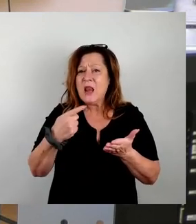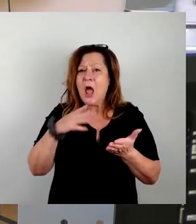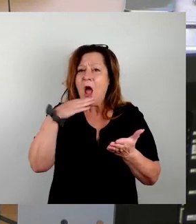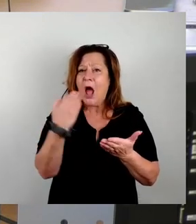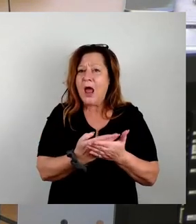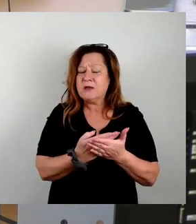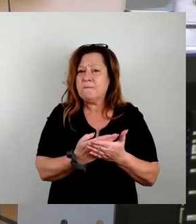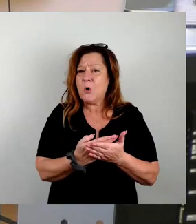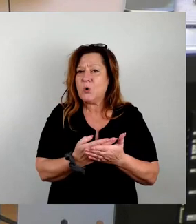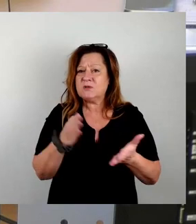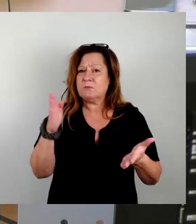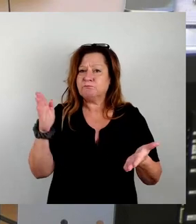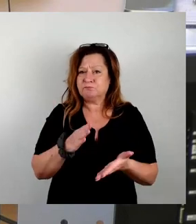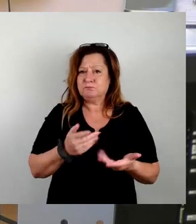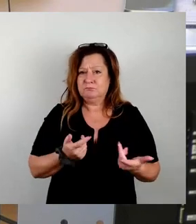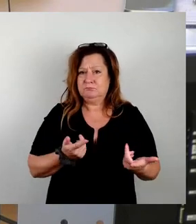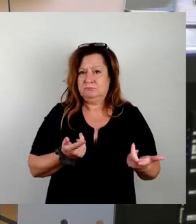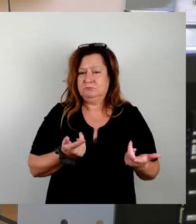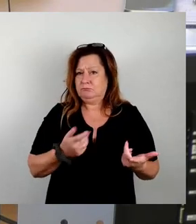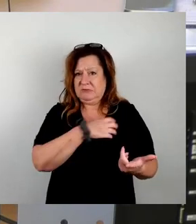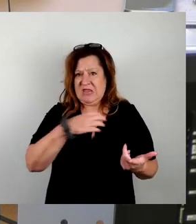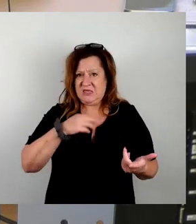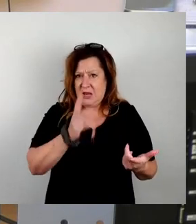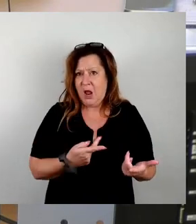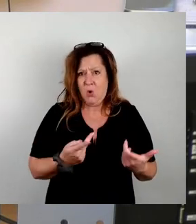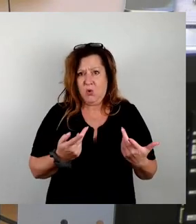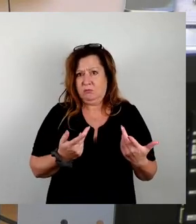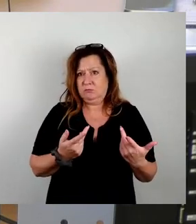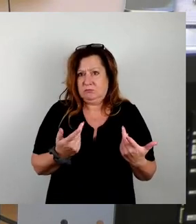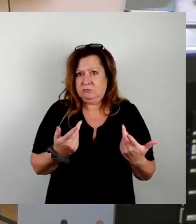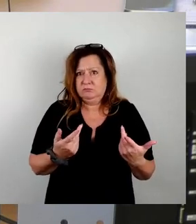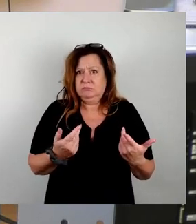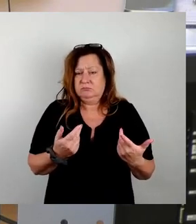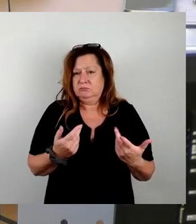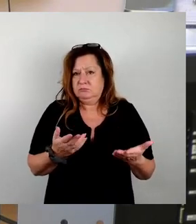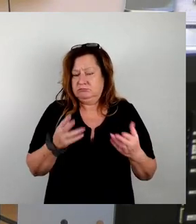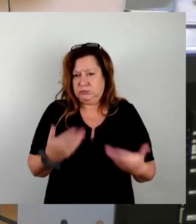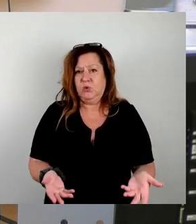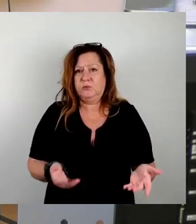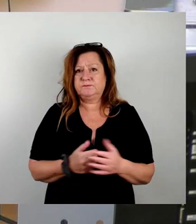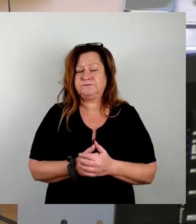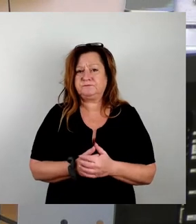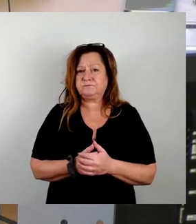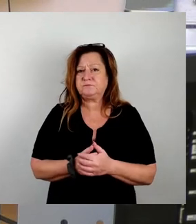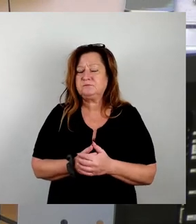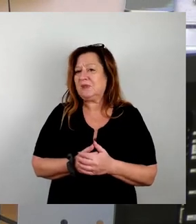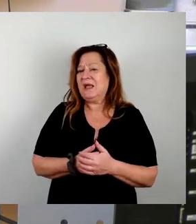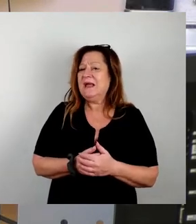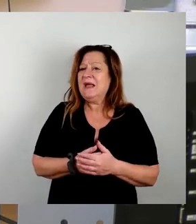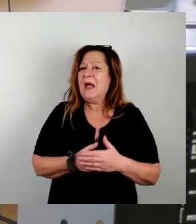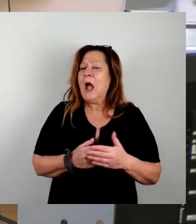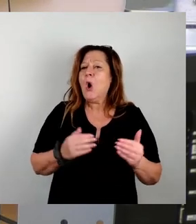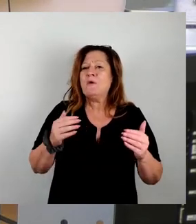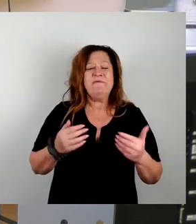auch in Dresden. Das ist absehbar. Dann fehlen Millionen. Zur Vermeidung der Kürzung von Linien oder